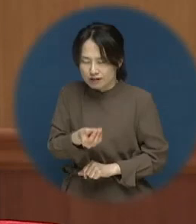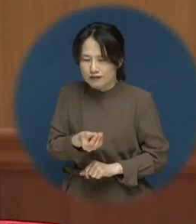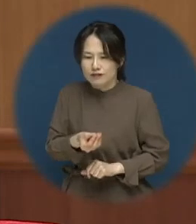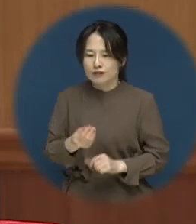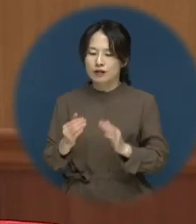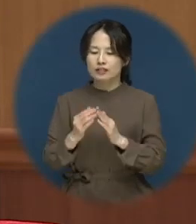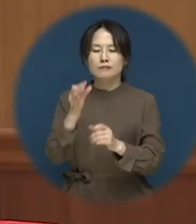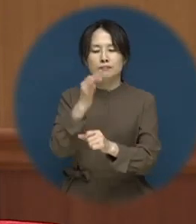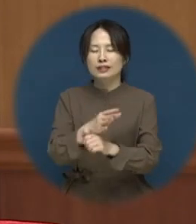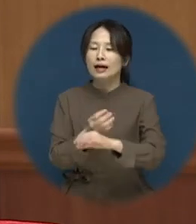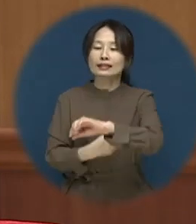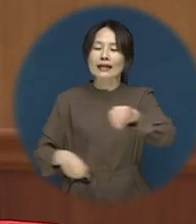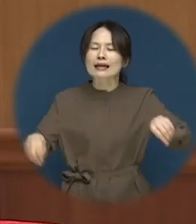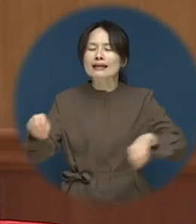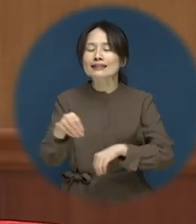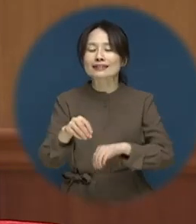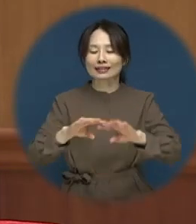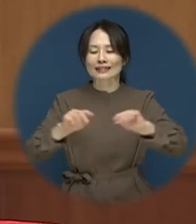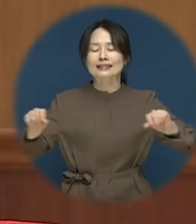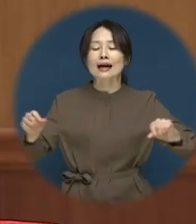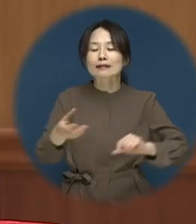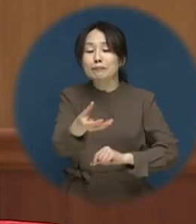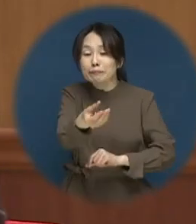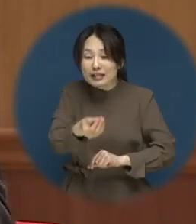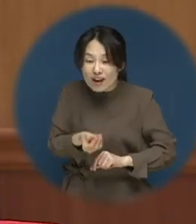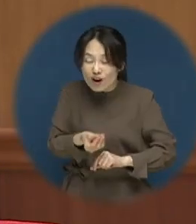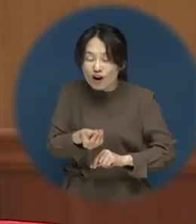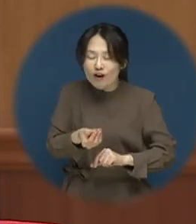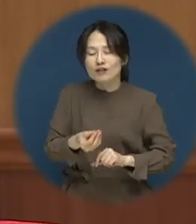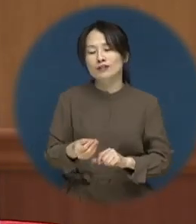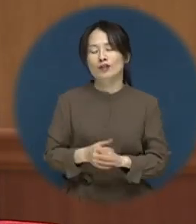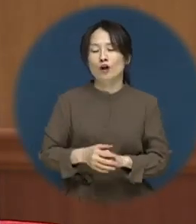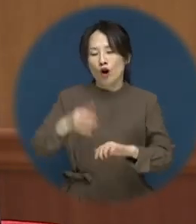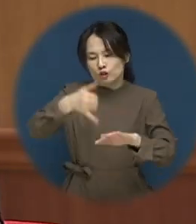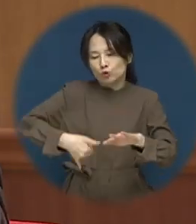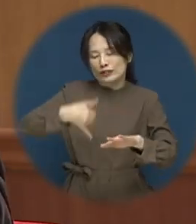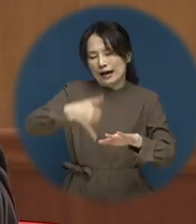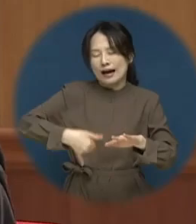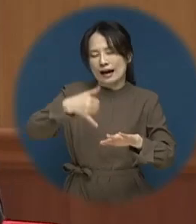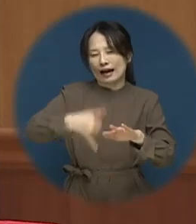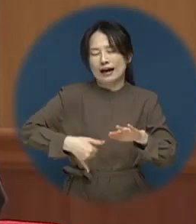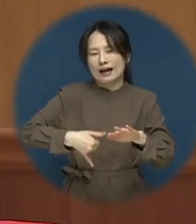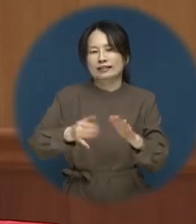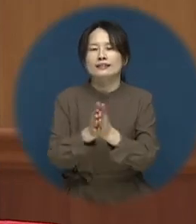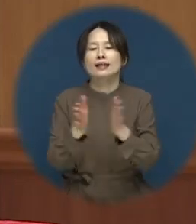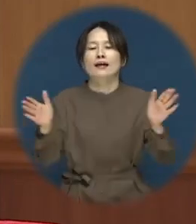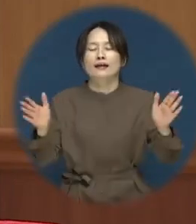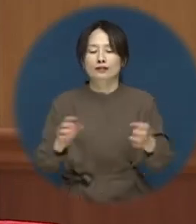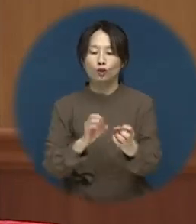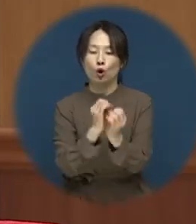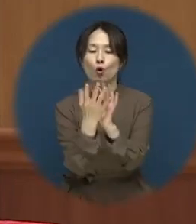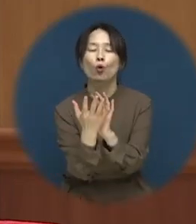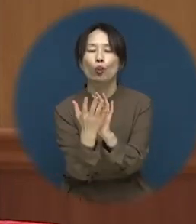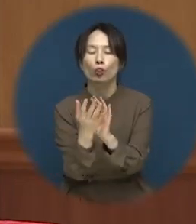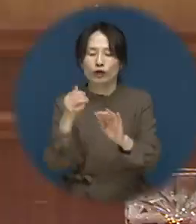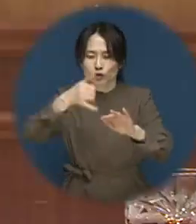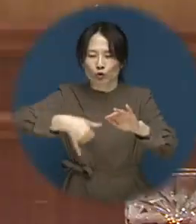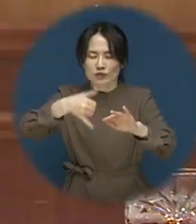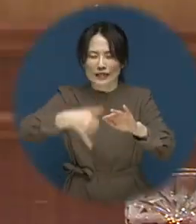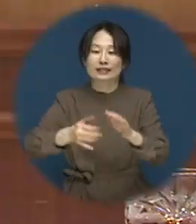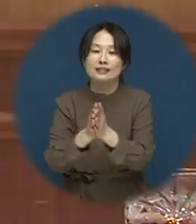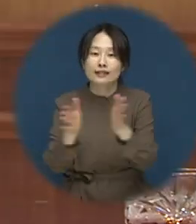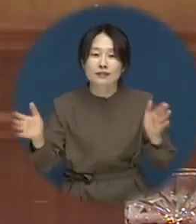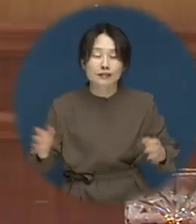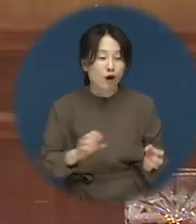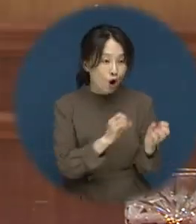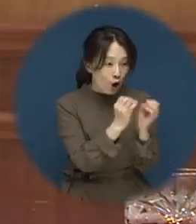농사 져가지고 쫄딱 망했어요. 한 투자를 해가지고 굉장히 많은 꽃을 출하할 시점에. 아, 꽃